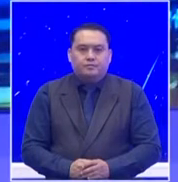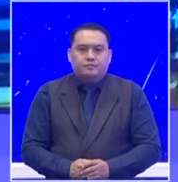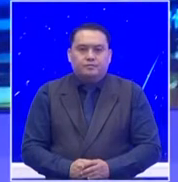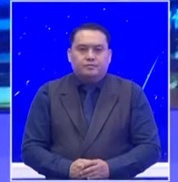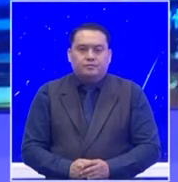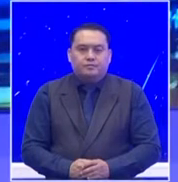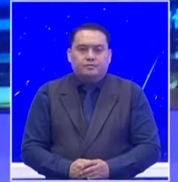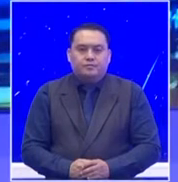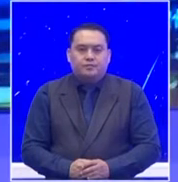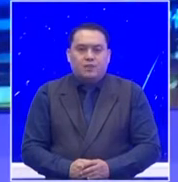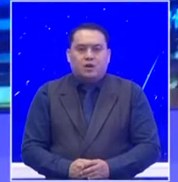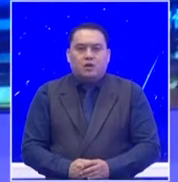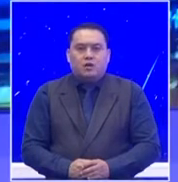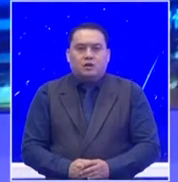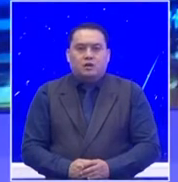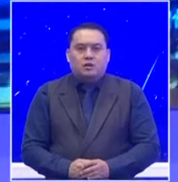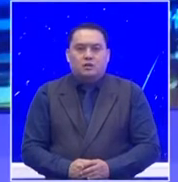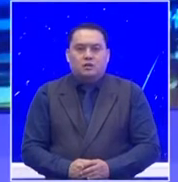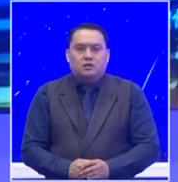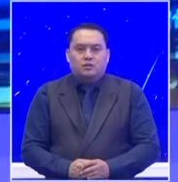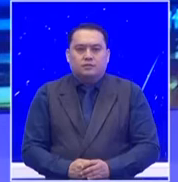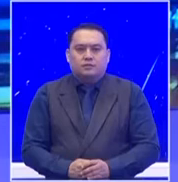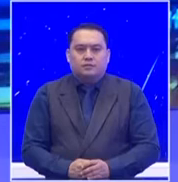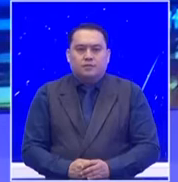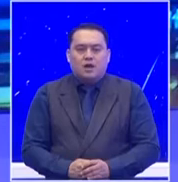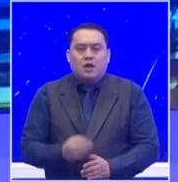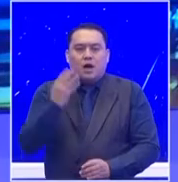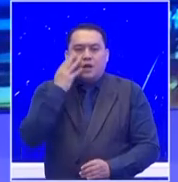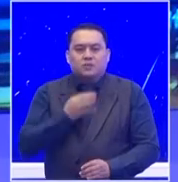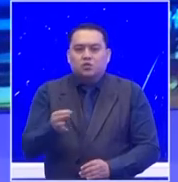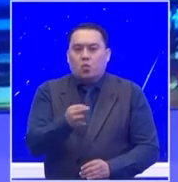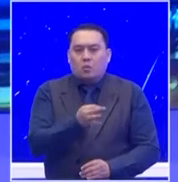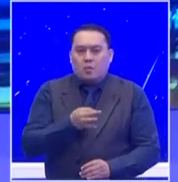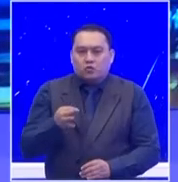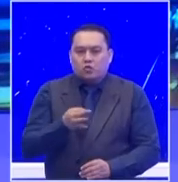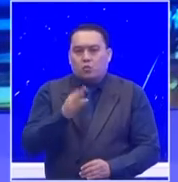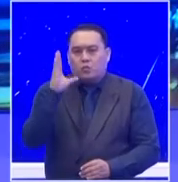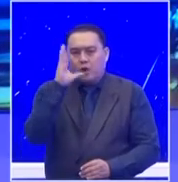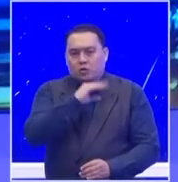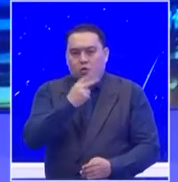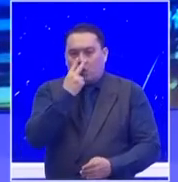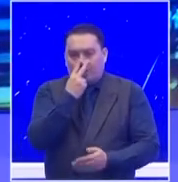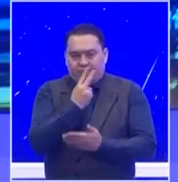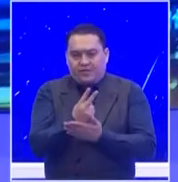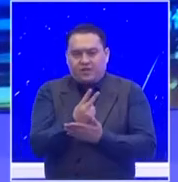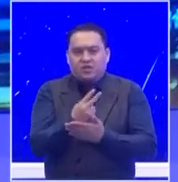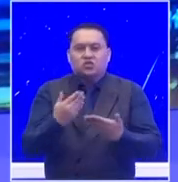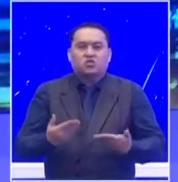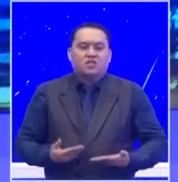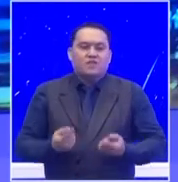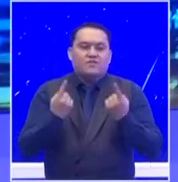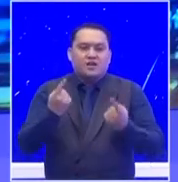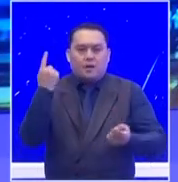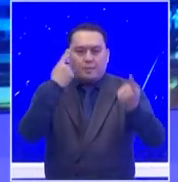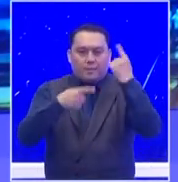К другим темам. Лучше один раз увидеть, чем 100 раз услышать. Жители Алматинской области наконец смогли увидеть отрывок из жизни великого